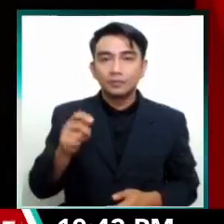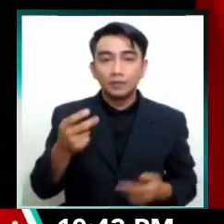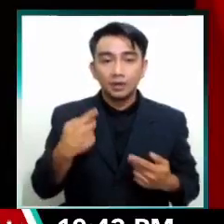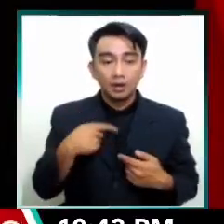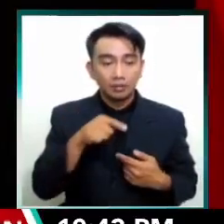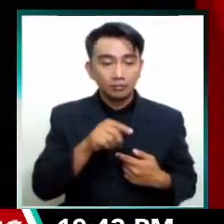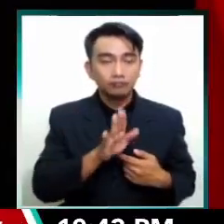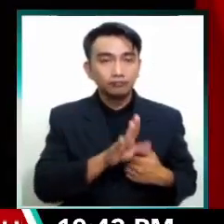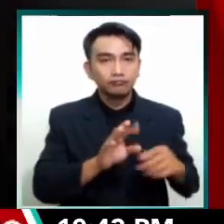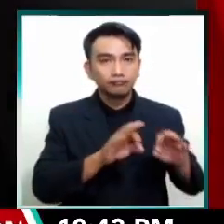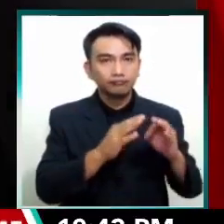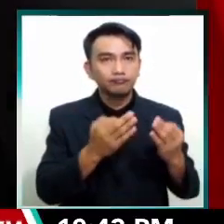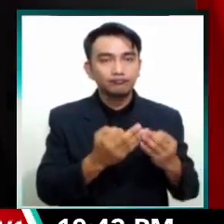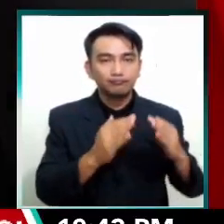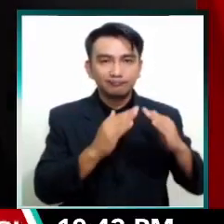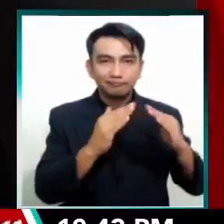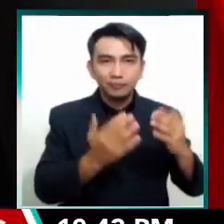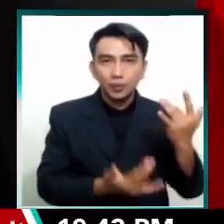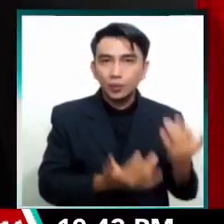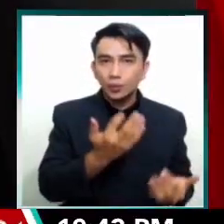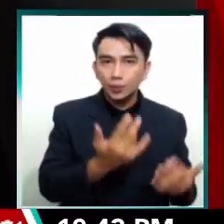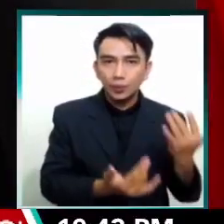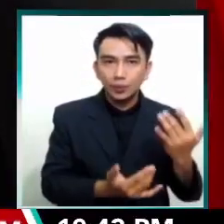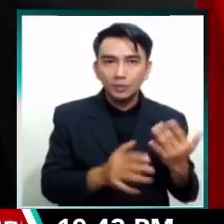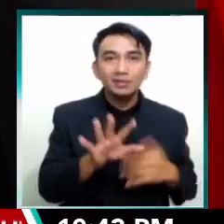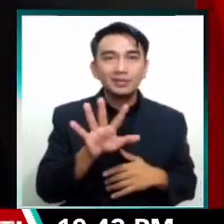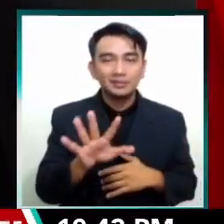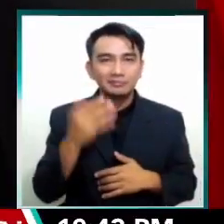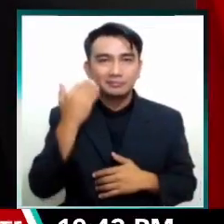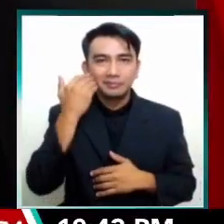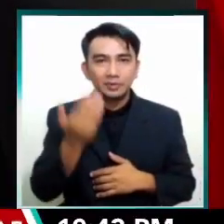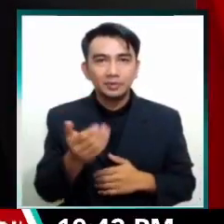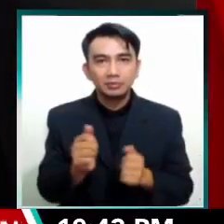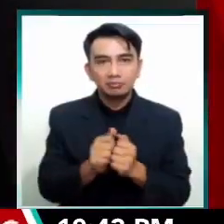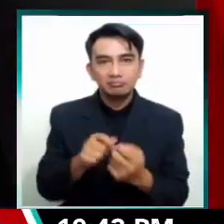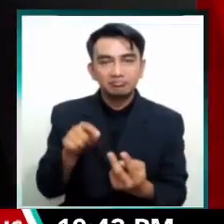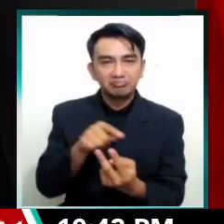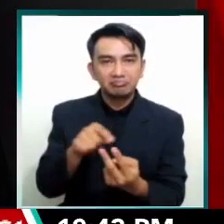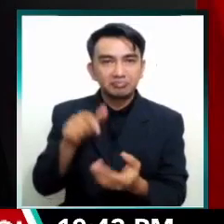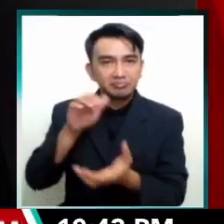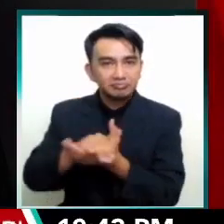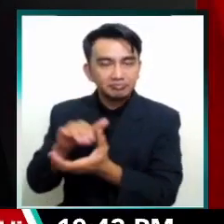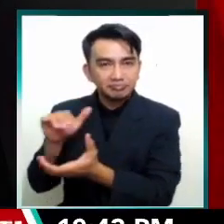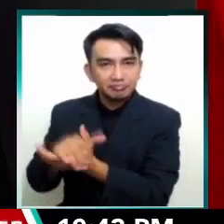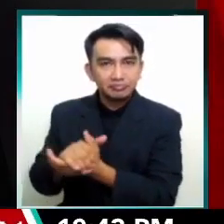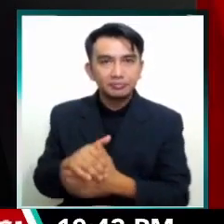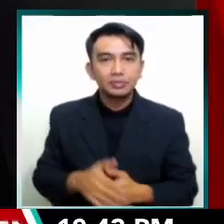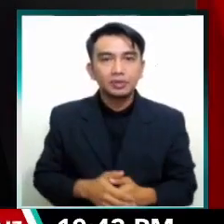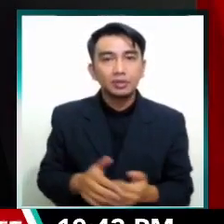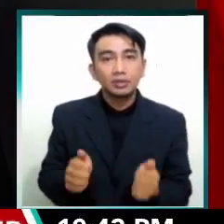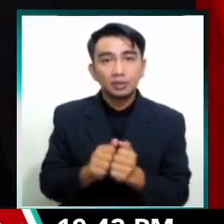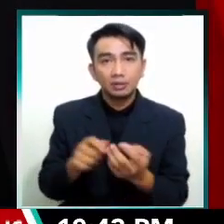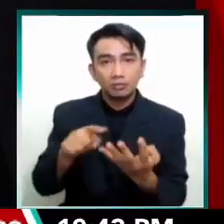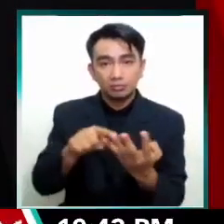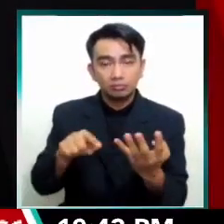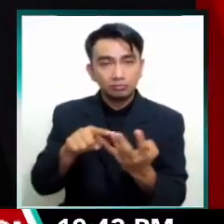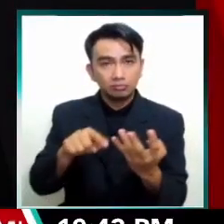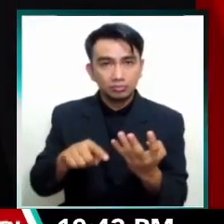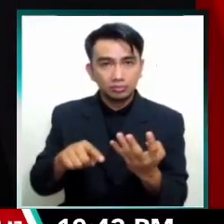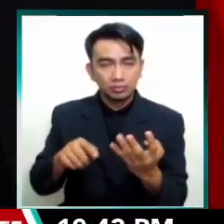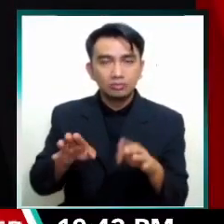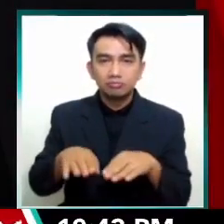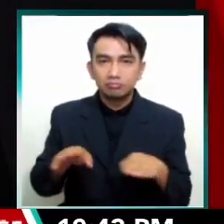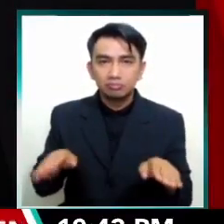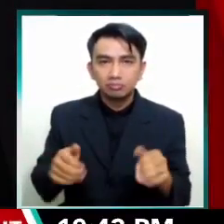Galpo sa Cagayan de Oro City. Lima ang nasawi kabilang ang mag-asawang Melgen at Manilyn Galpo, dalawang anak nila na edad 7 at 4, at ang kapatid